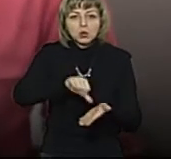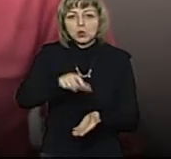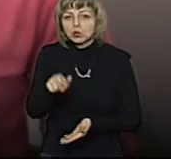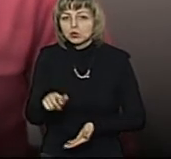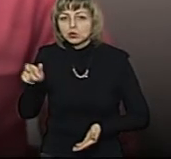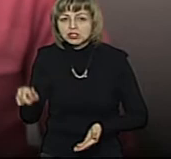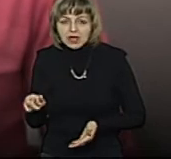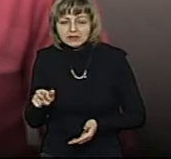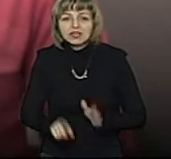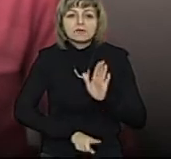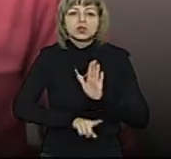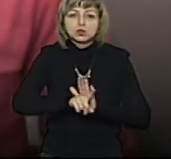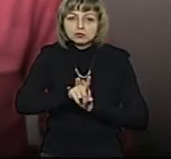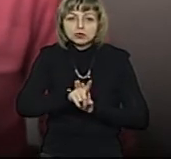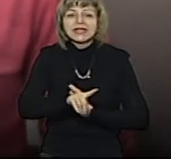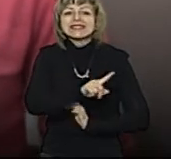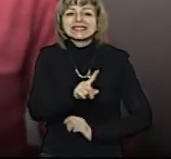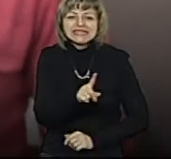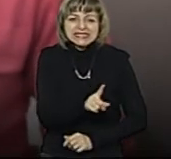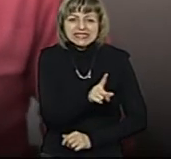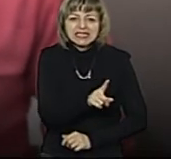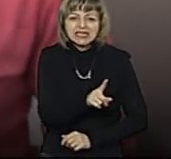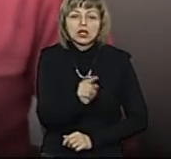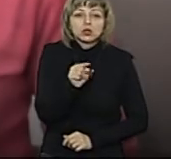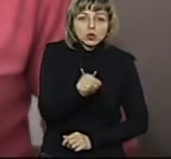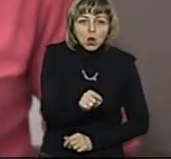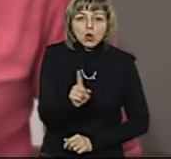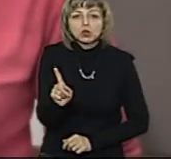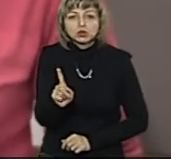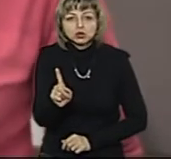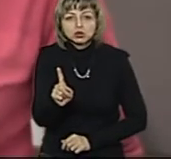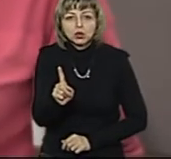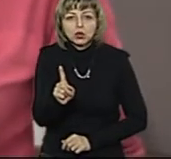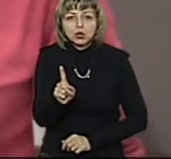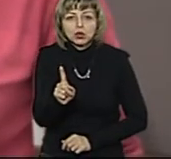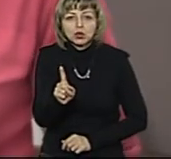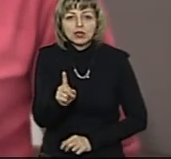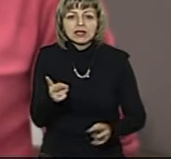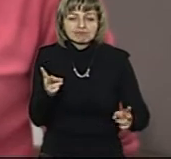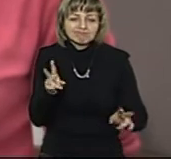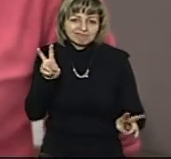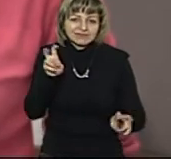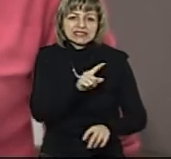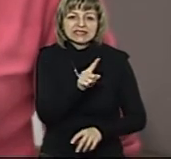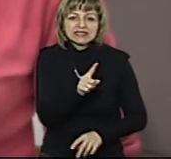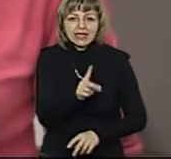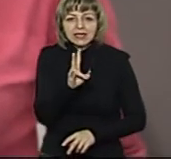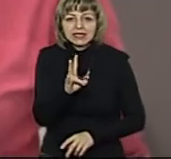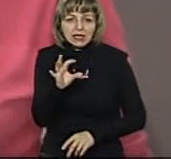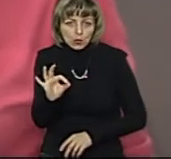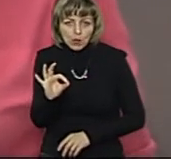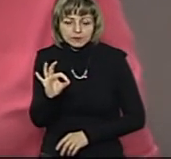учасників сертифікації розпочнуться з того, що звично називати ЗНО, тобто